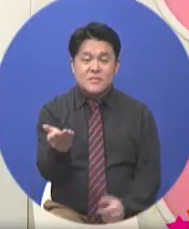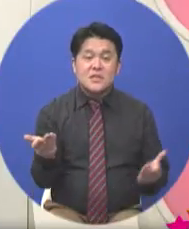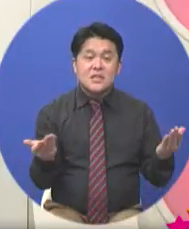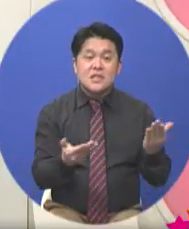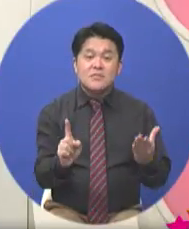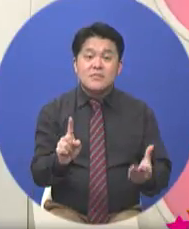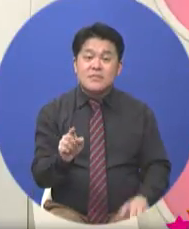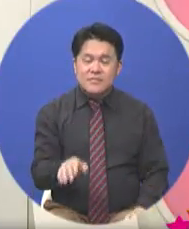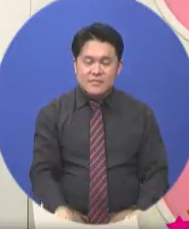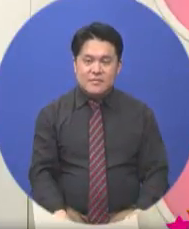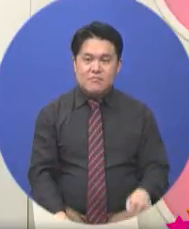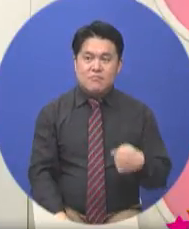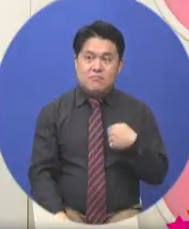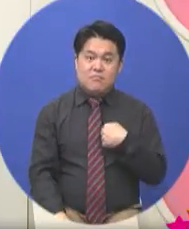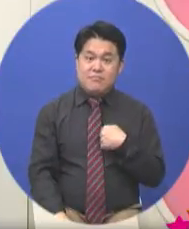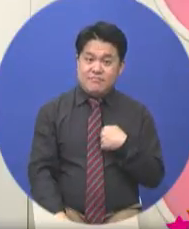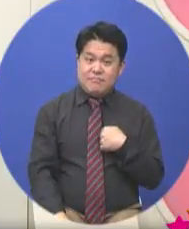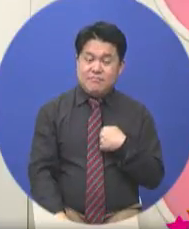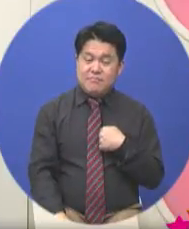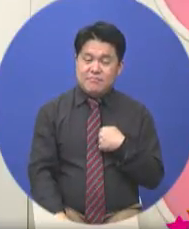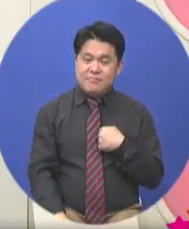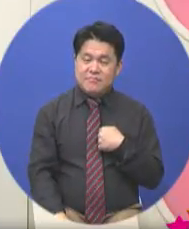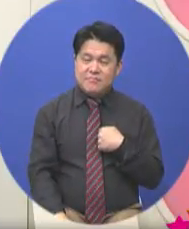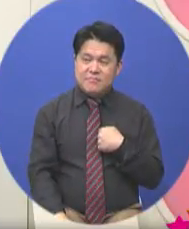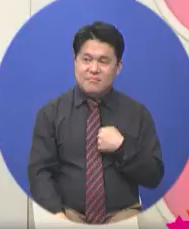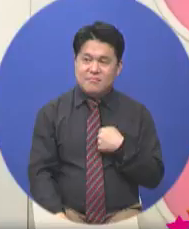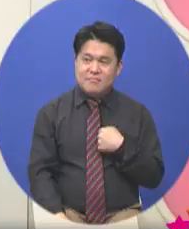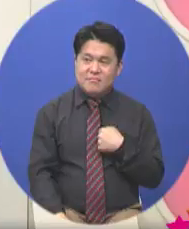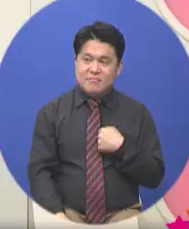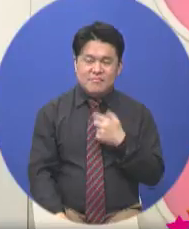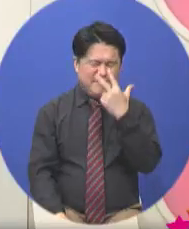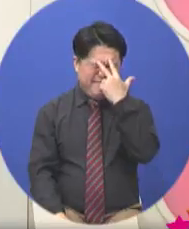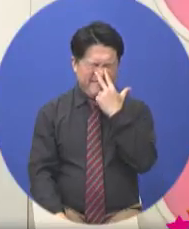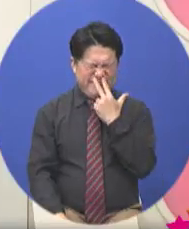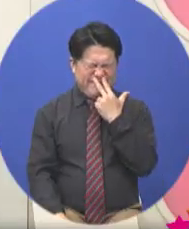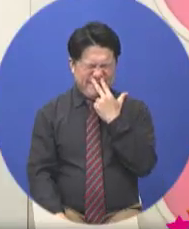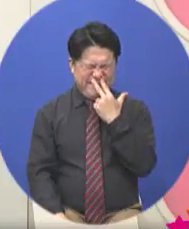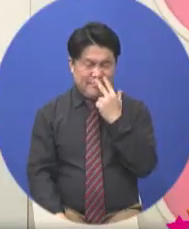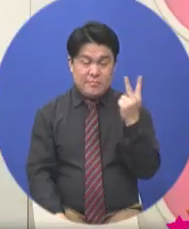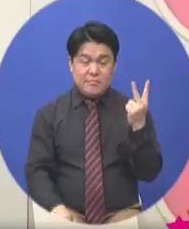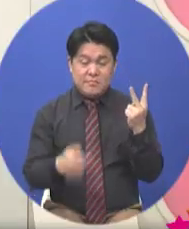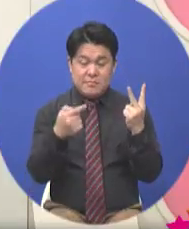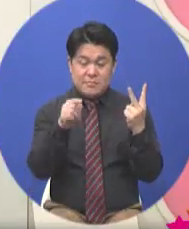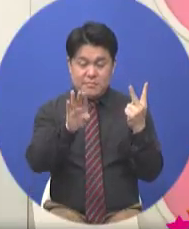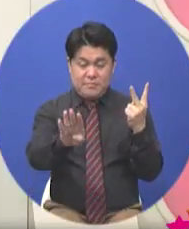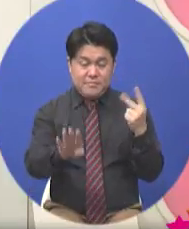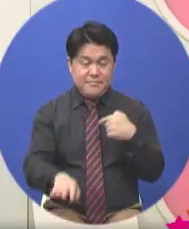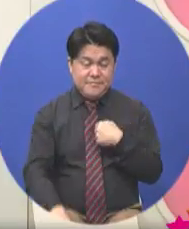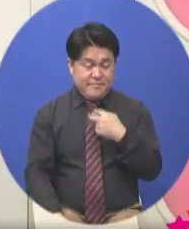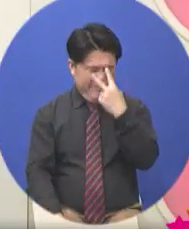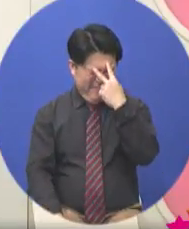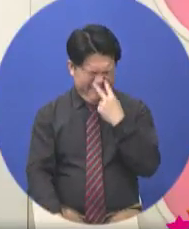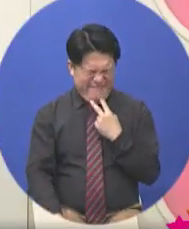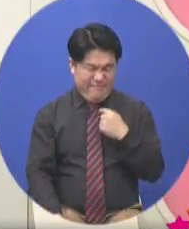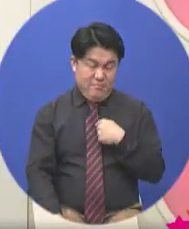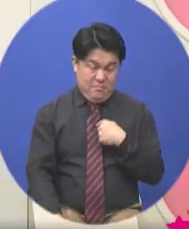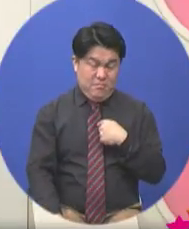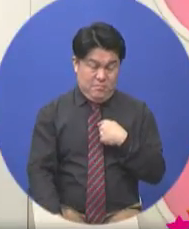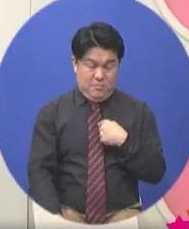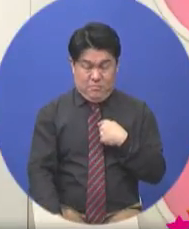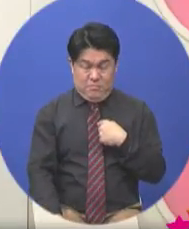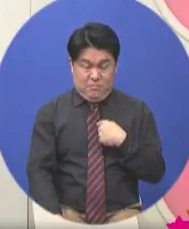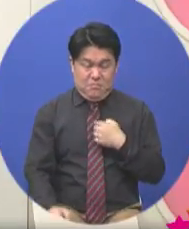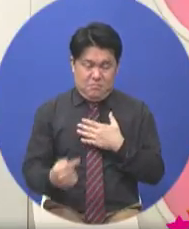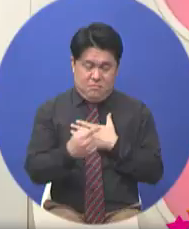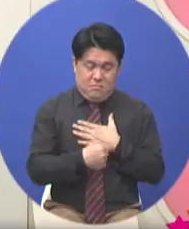일을 하십니까? 아 나는 저는 시각장애 2급인데요. 아. 그래가지고,